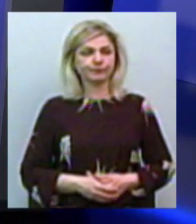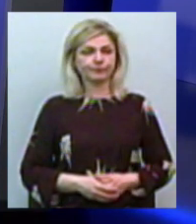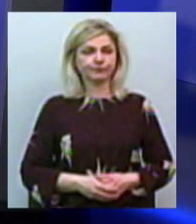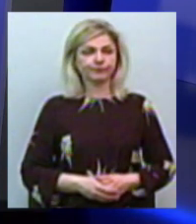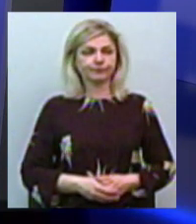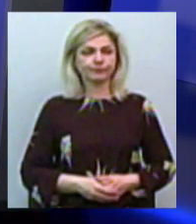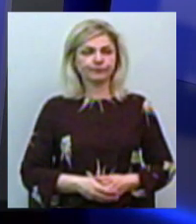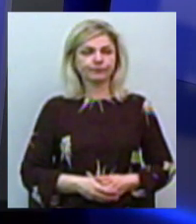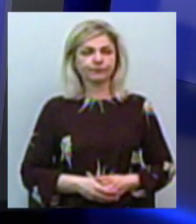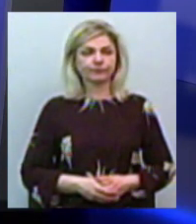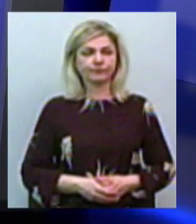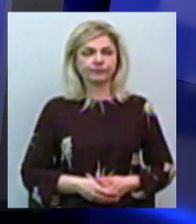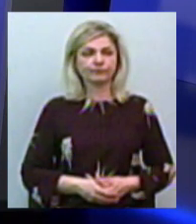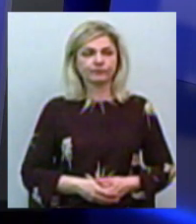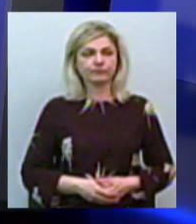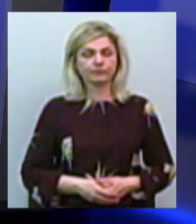Хоча за